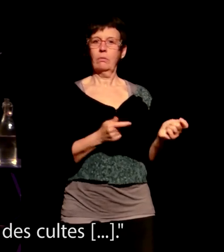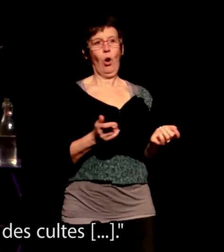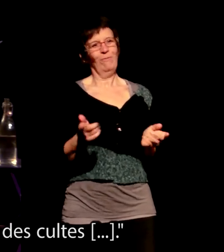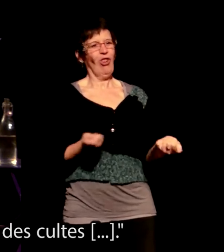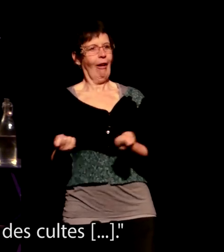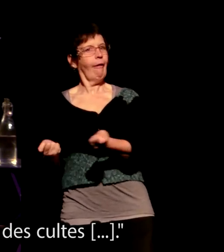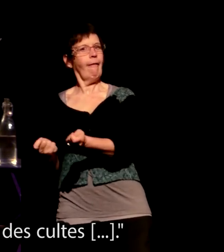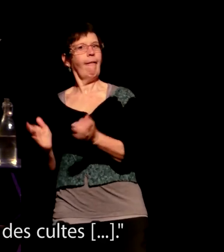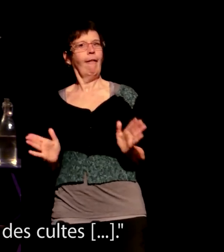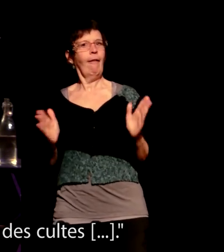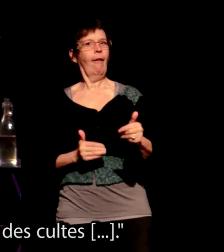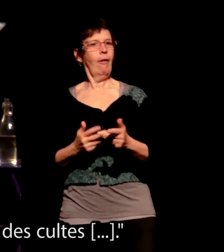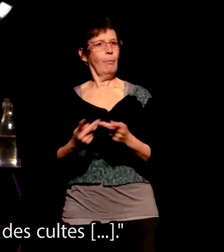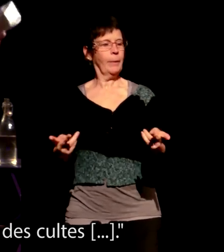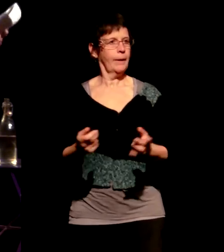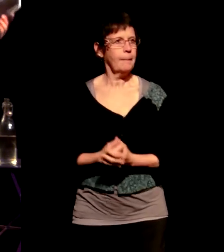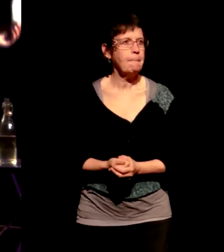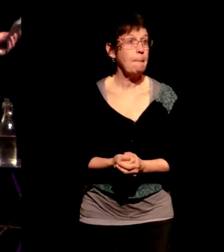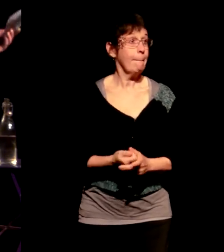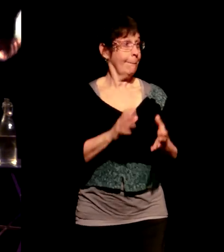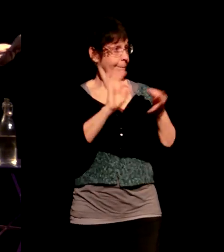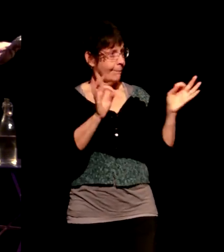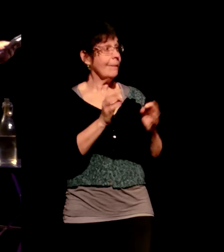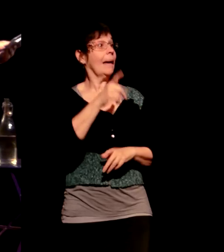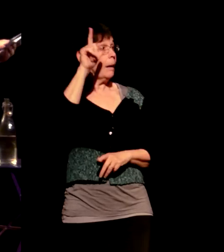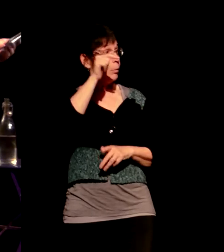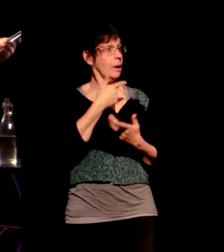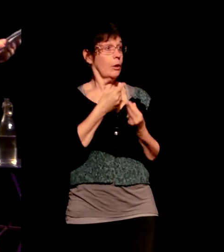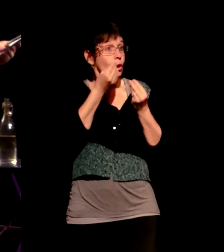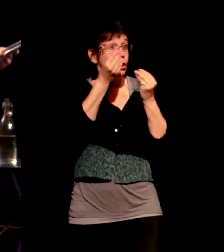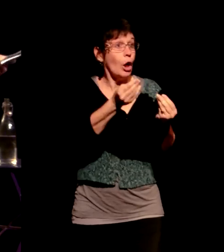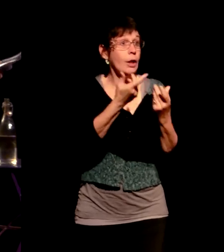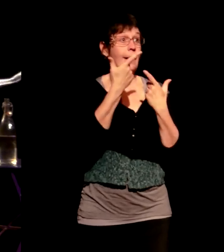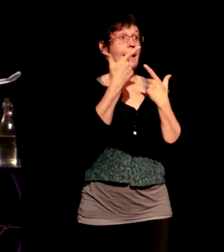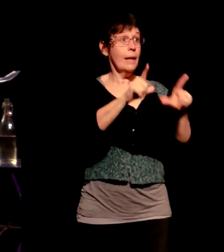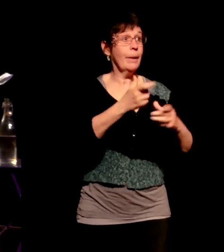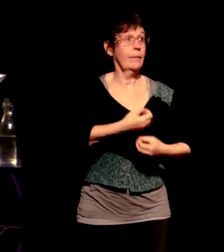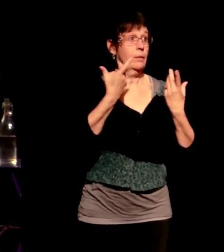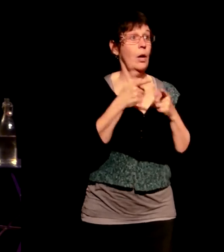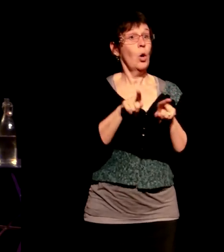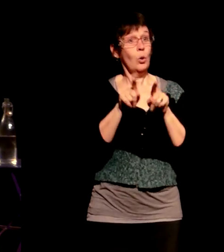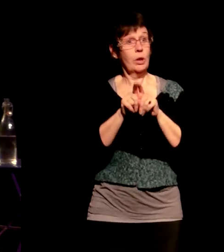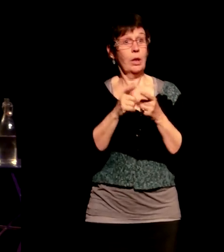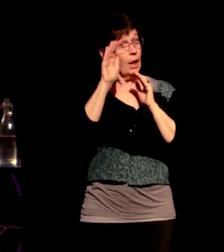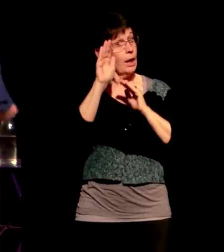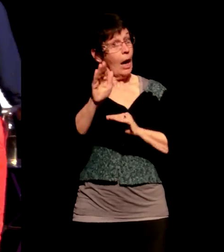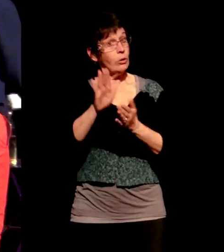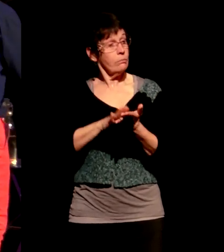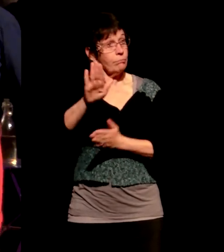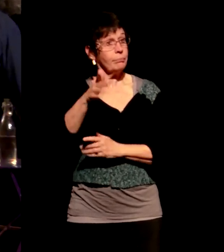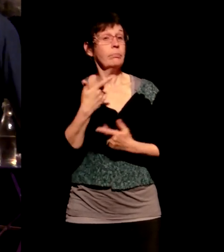1 de la loi de 1905, c'est « La République assure la liberté de conscience, elle garantit le libre exercice des cultes. » Qu'est-ce que ça